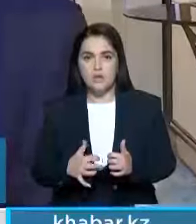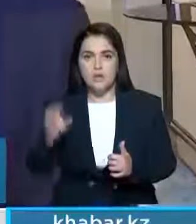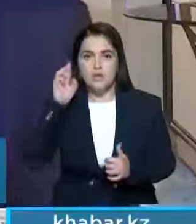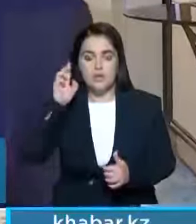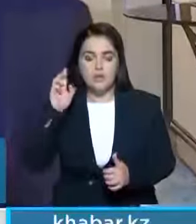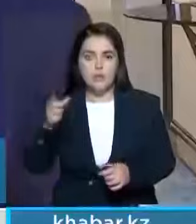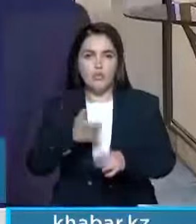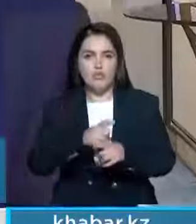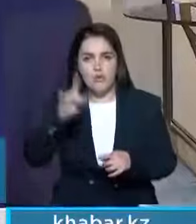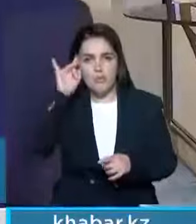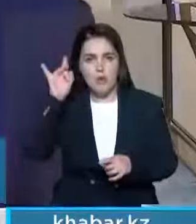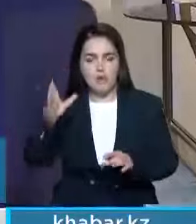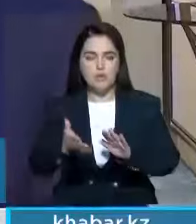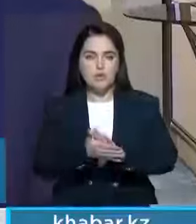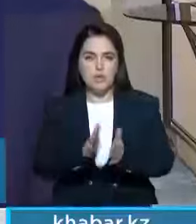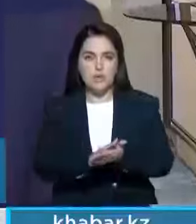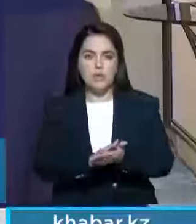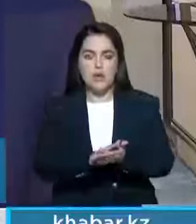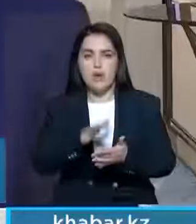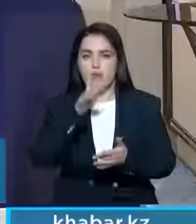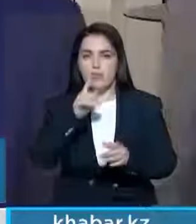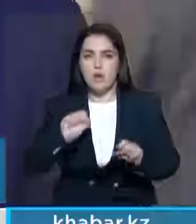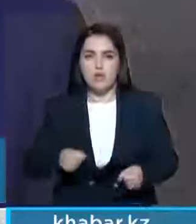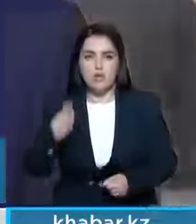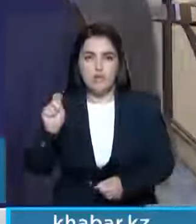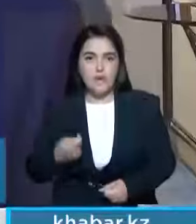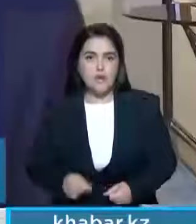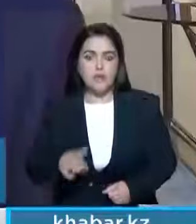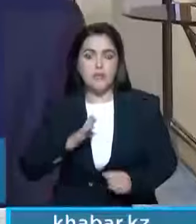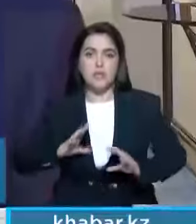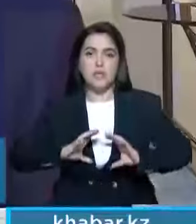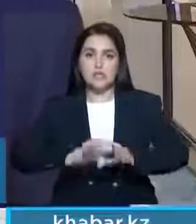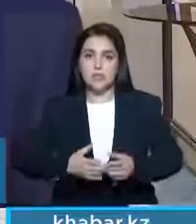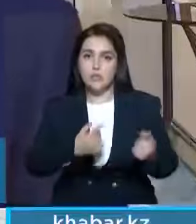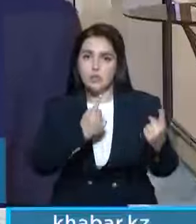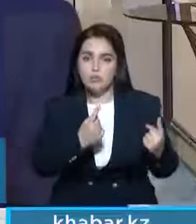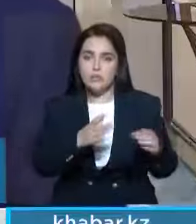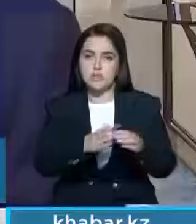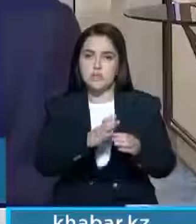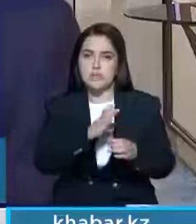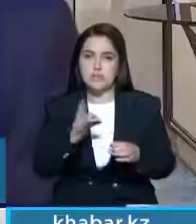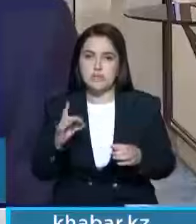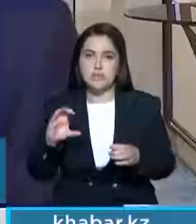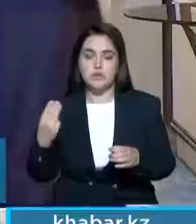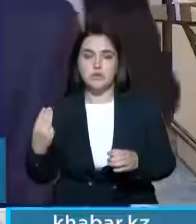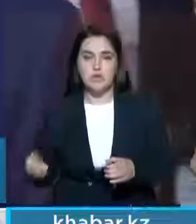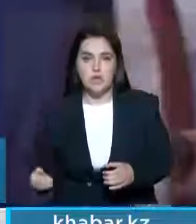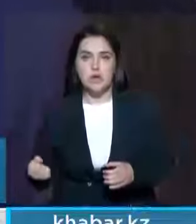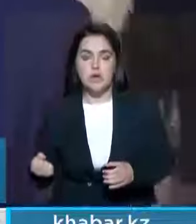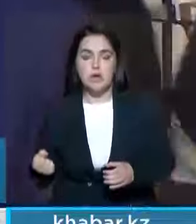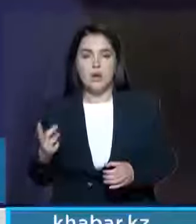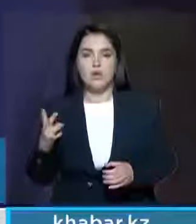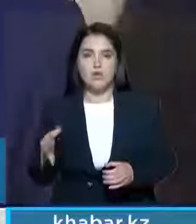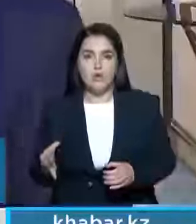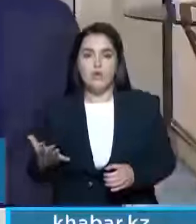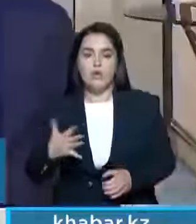был очень популярный концепт в свое время, во время холодной войны, когда были глобальные державы, США, СССР, но страны,